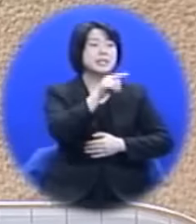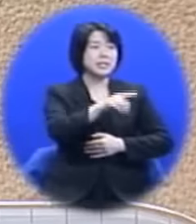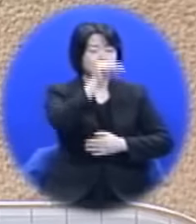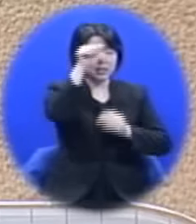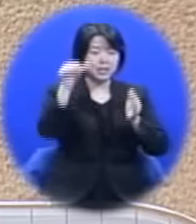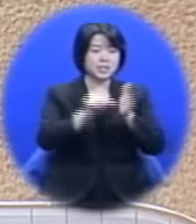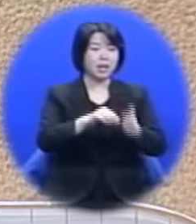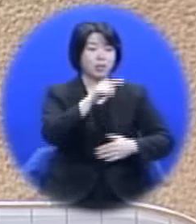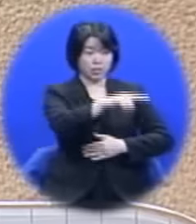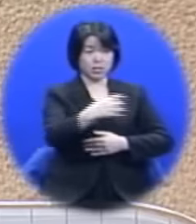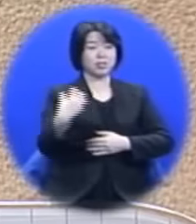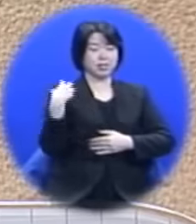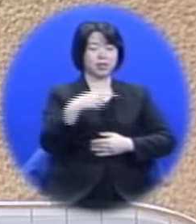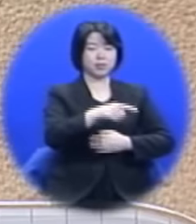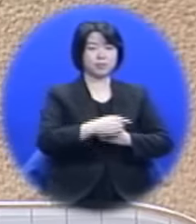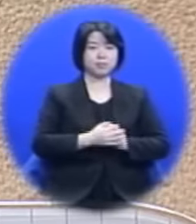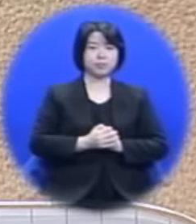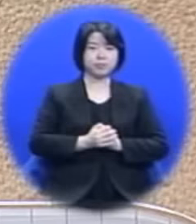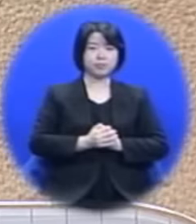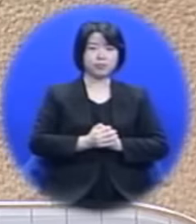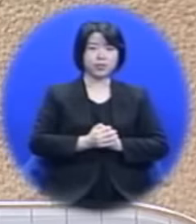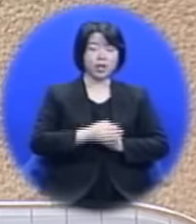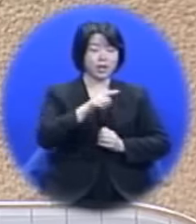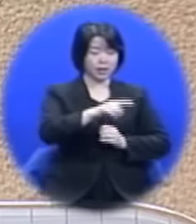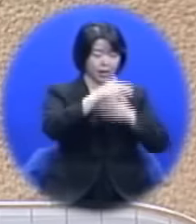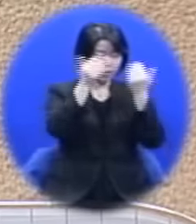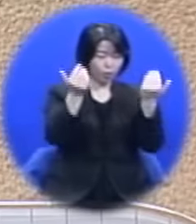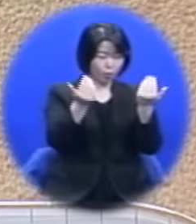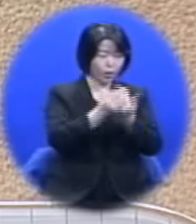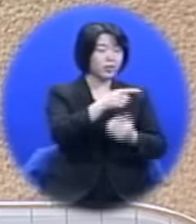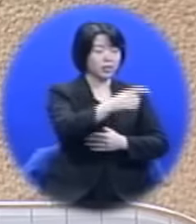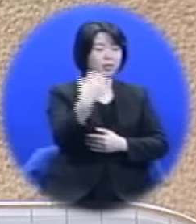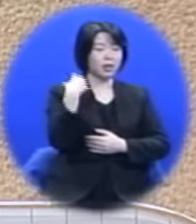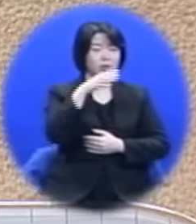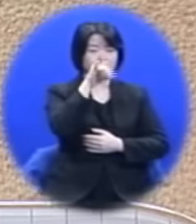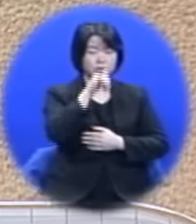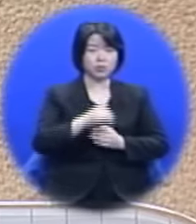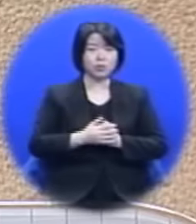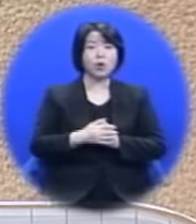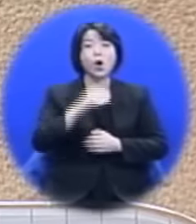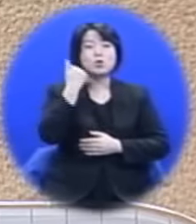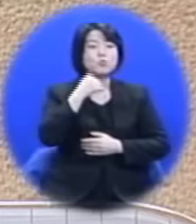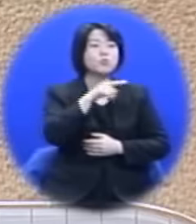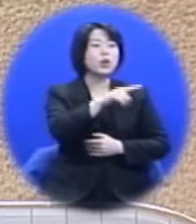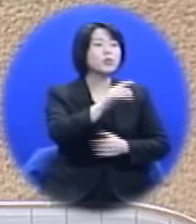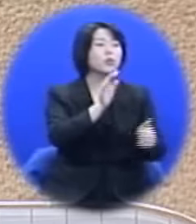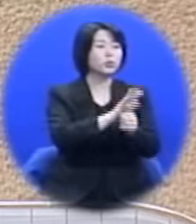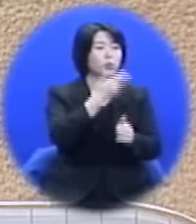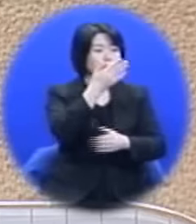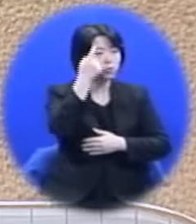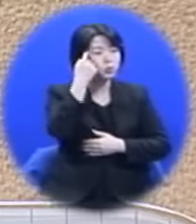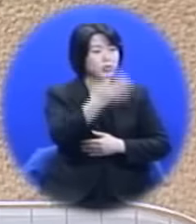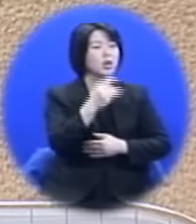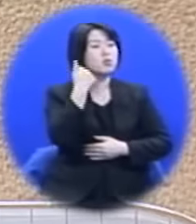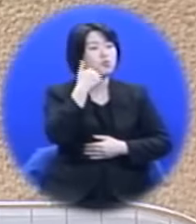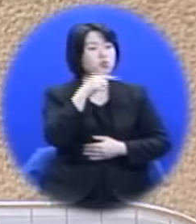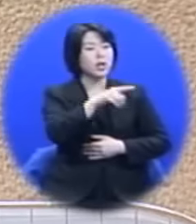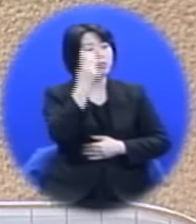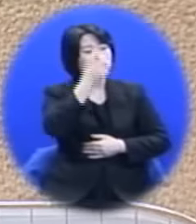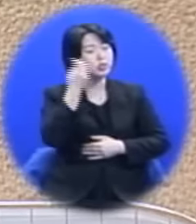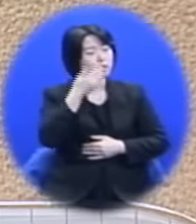너가 책임져야 되는 거야 다 너에게 달린 거야 누가 널 도와줘 누가 지켜